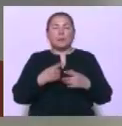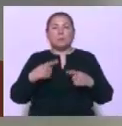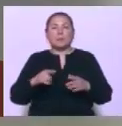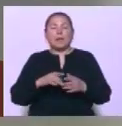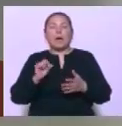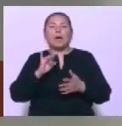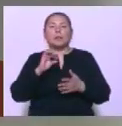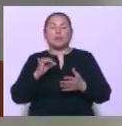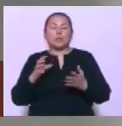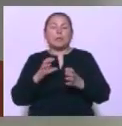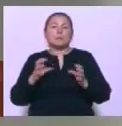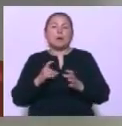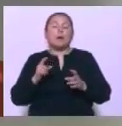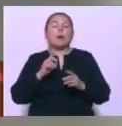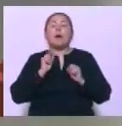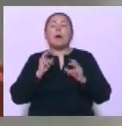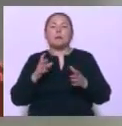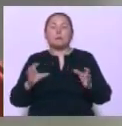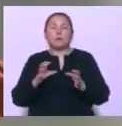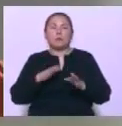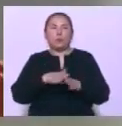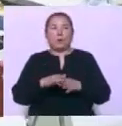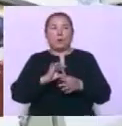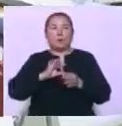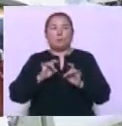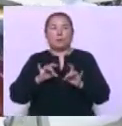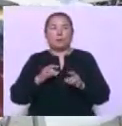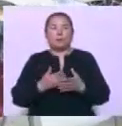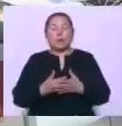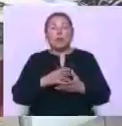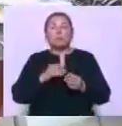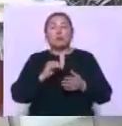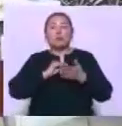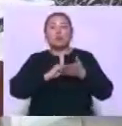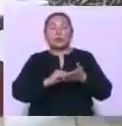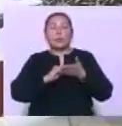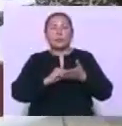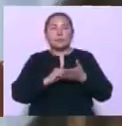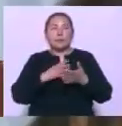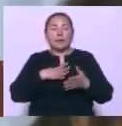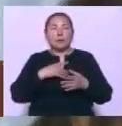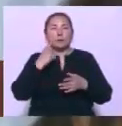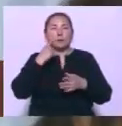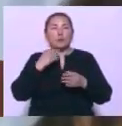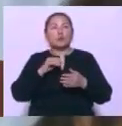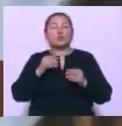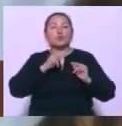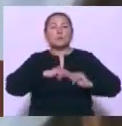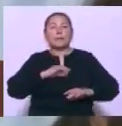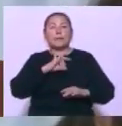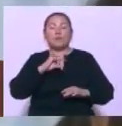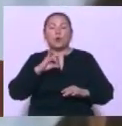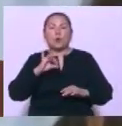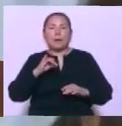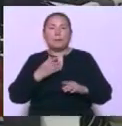қаражат көздеріңізді қалай сақтау керек туралы толық ақпарат беріп жатырмыз. Іскерлік журналистика ашық дерек көздерімен жұмыс, инфографика,